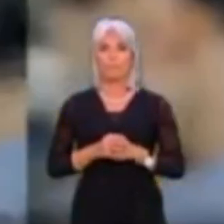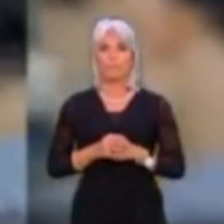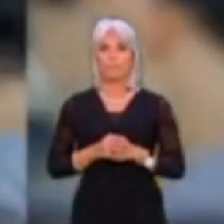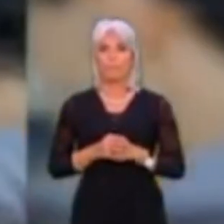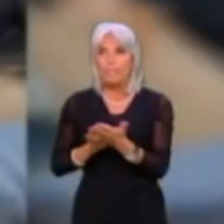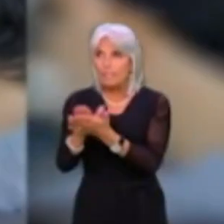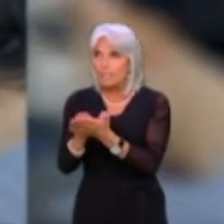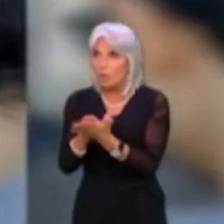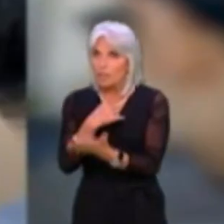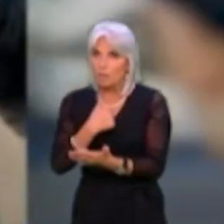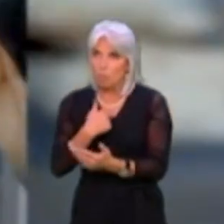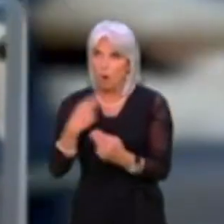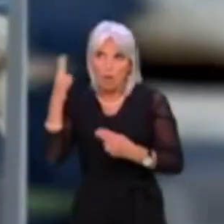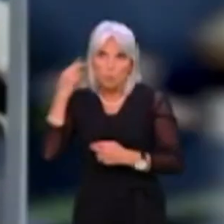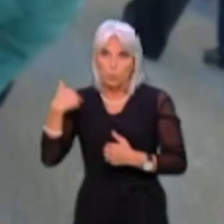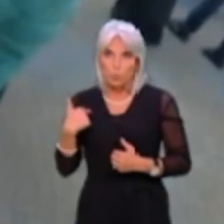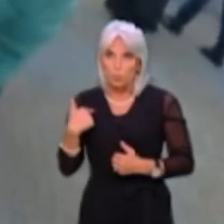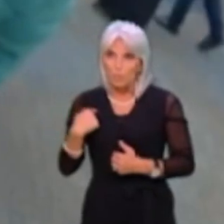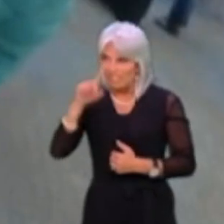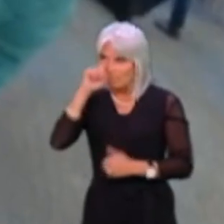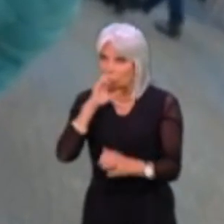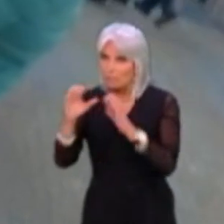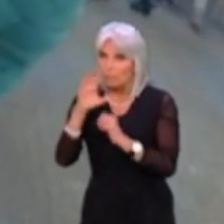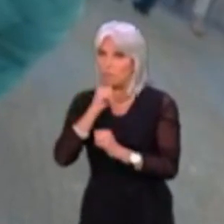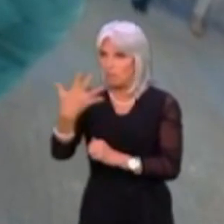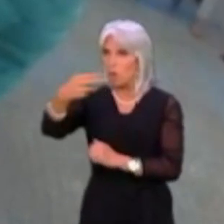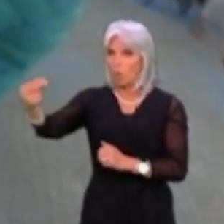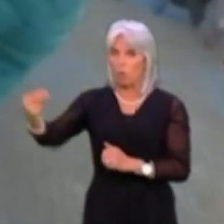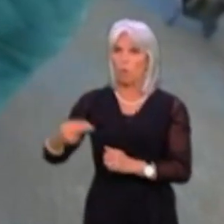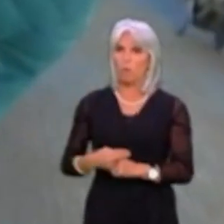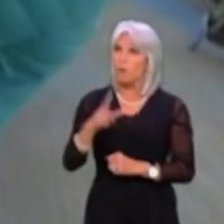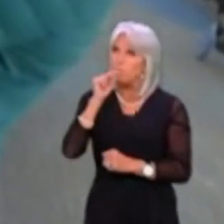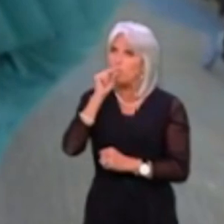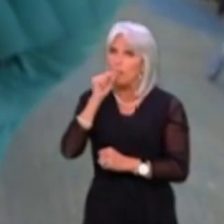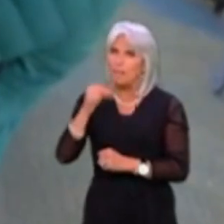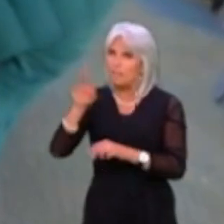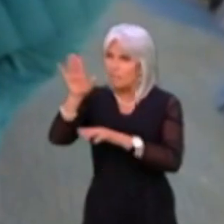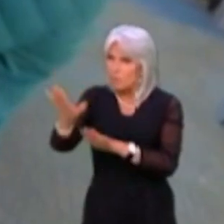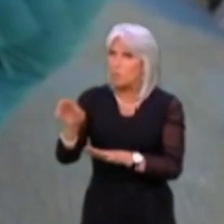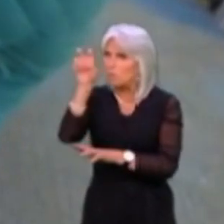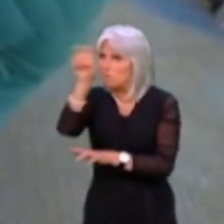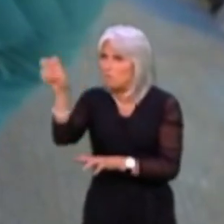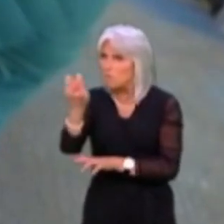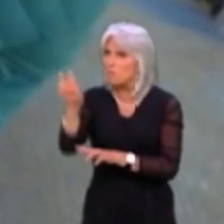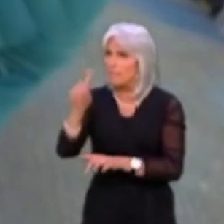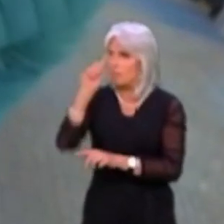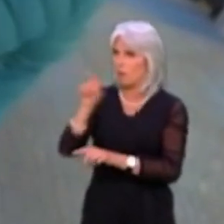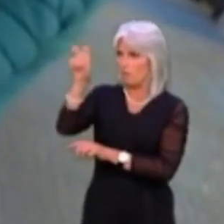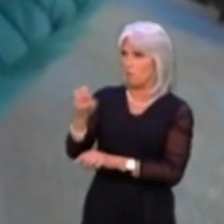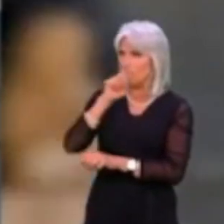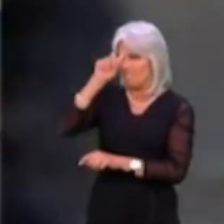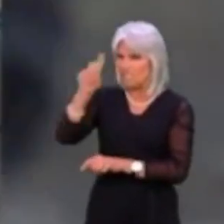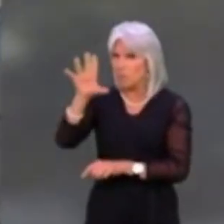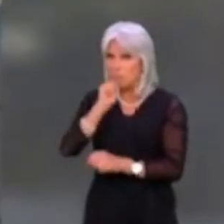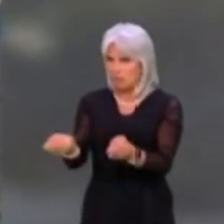Désolé de vous déranger, mais je suis sourd et j'ai du mal à Bien, comprendre. 5 euros. Vous pouvez parler plus doucement parce que j'ai du mal à comprendre. Je dois le dire sur les lèvres. Qu'est-ce que tu